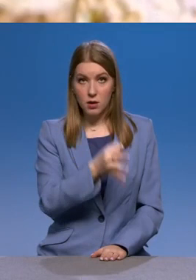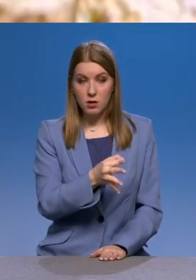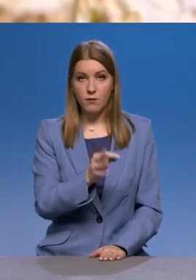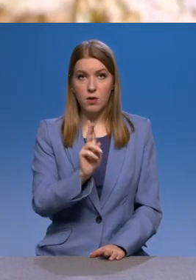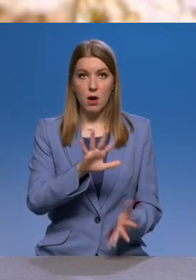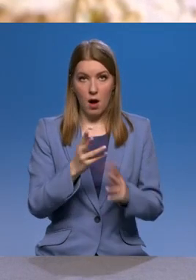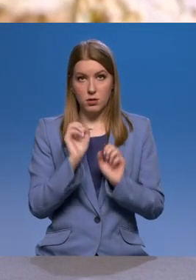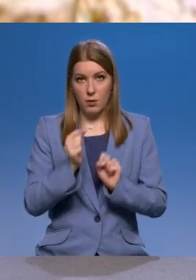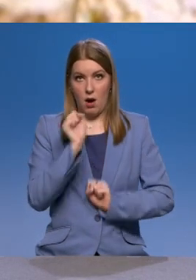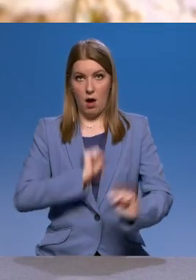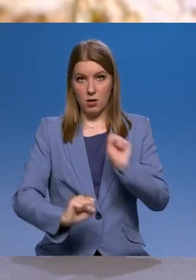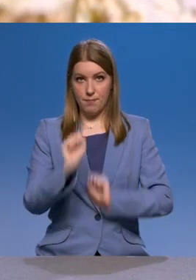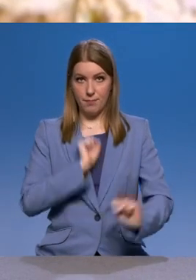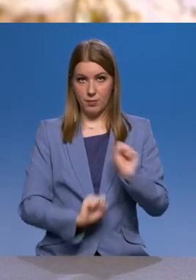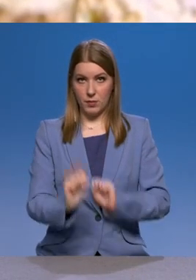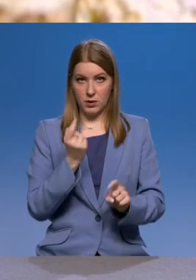отбились от этой собаки.